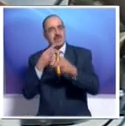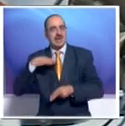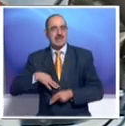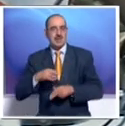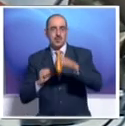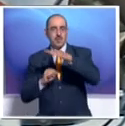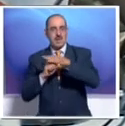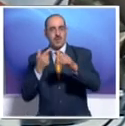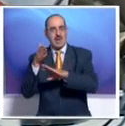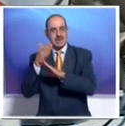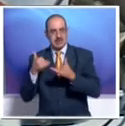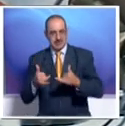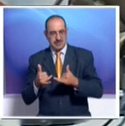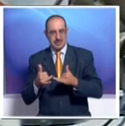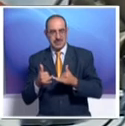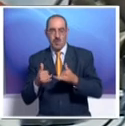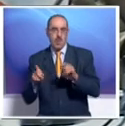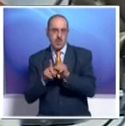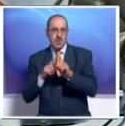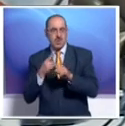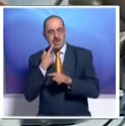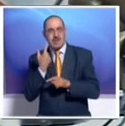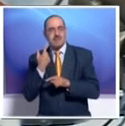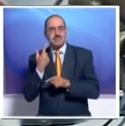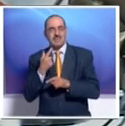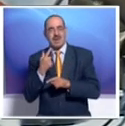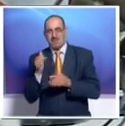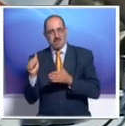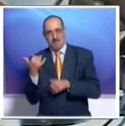العليا للوطن بغض النظر عن مصلحة الأشخاص.